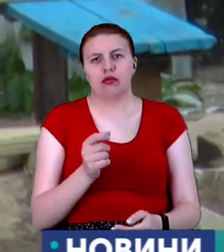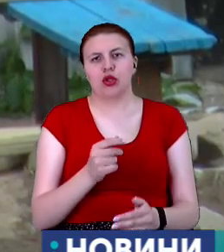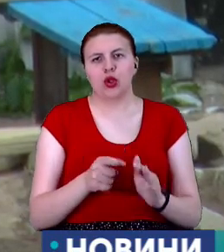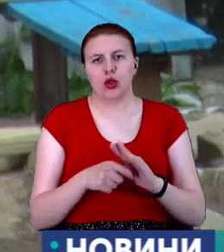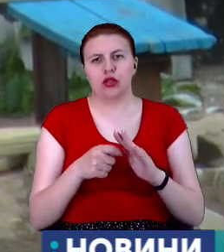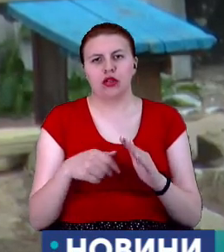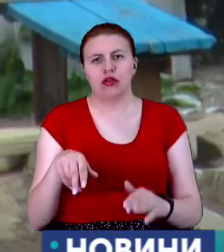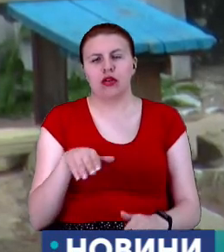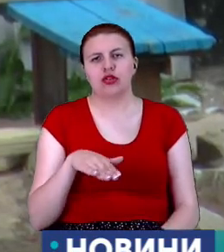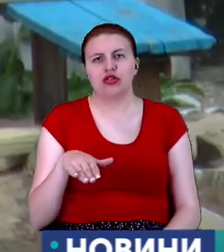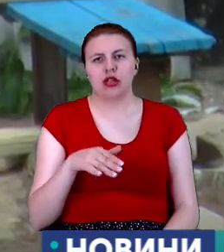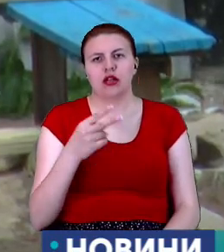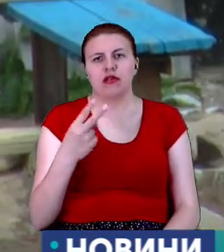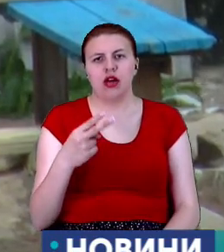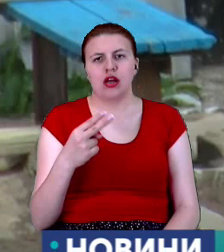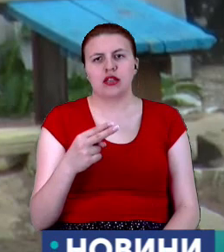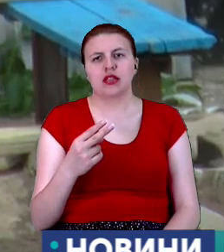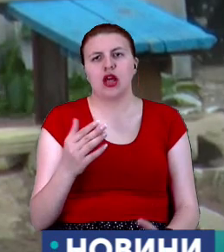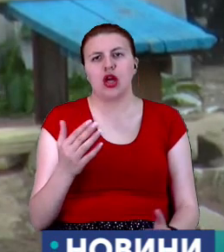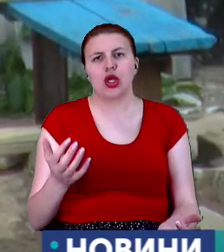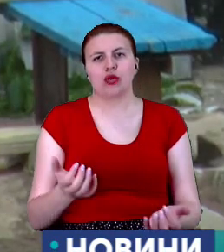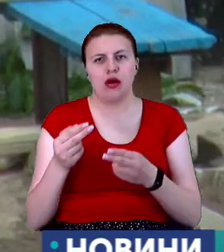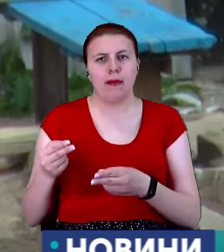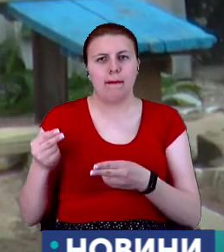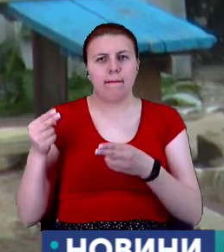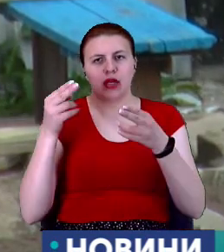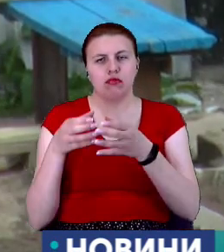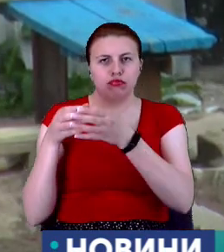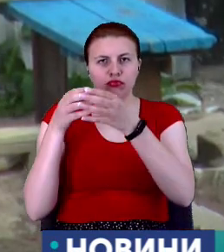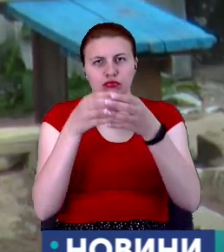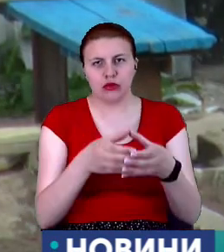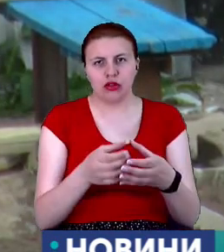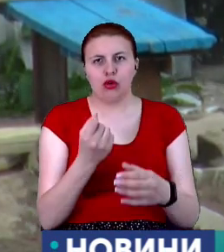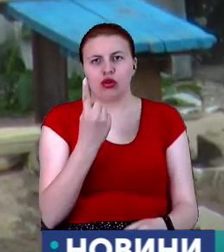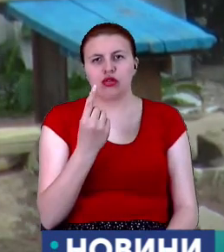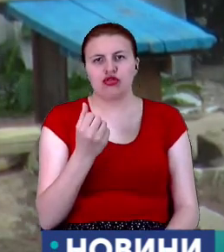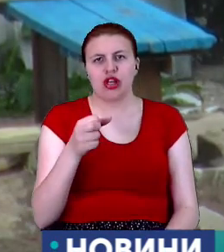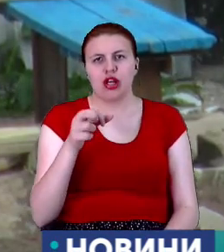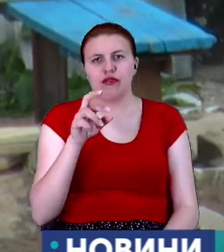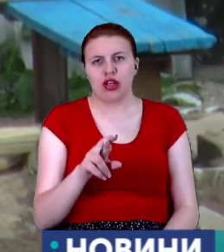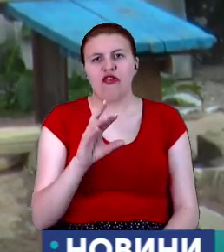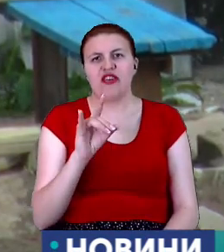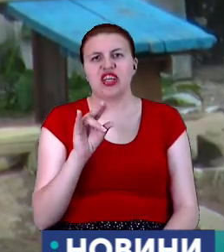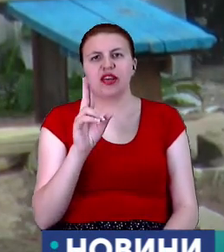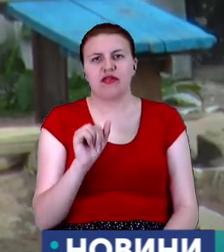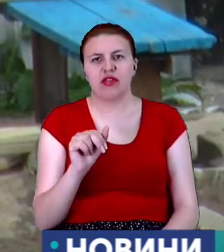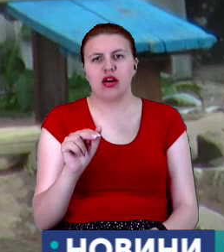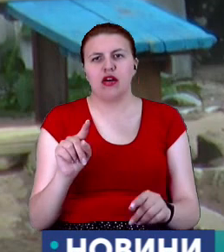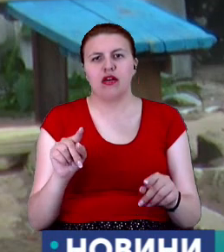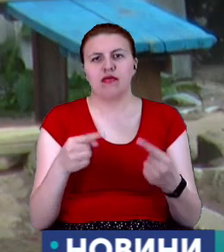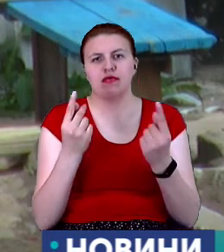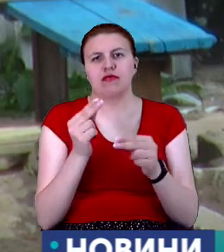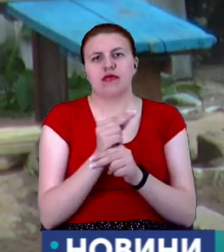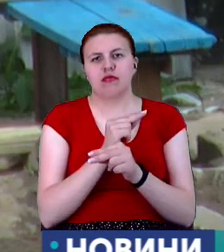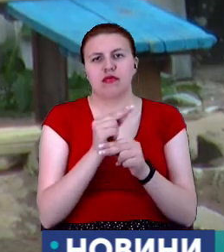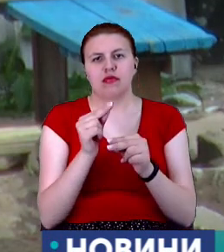рятувальників села Жеребкове Одеської області приїхали до Авдіївки 11 червня ремонтувати пошкоджені від обстрілів будинки.